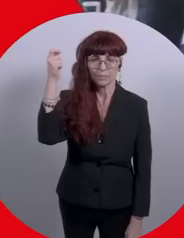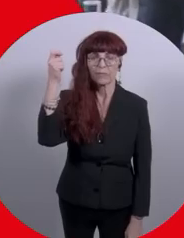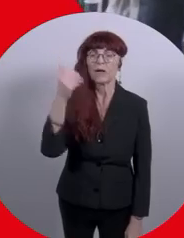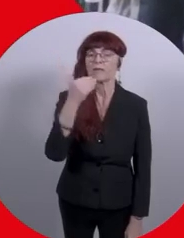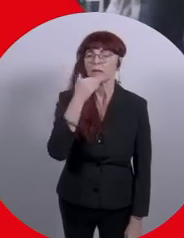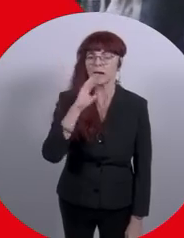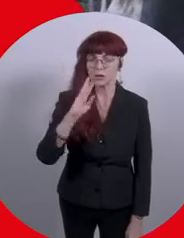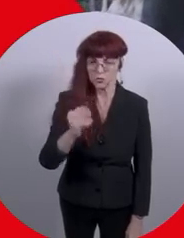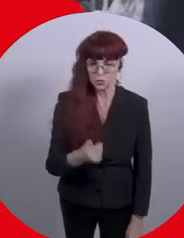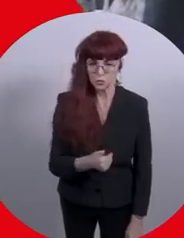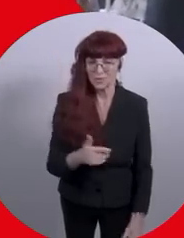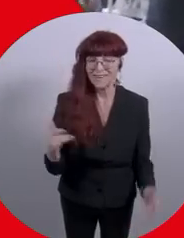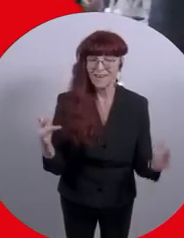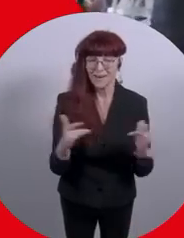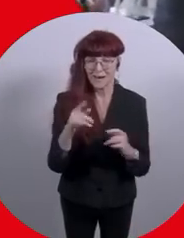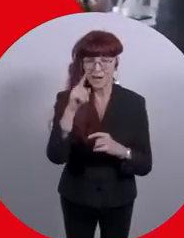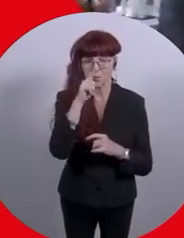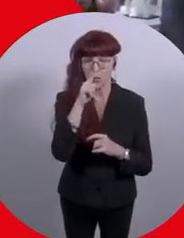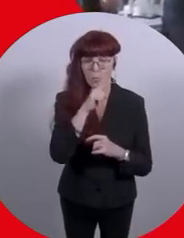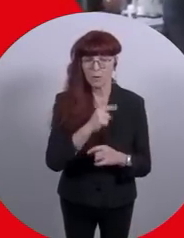Dankeschön Gegenprobe